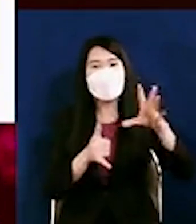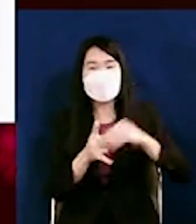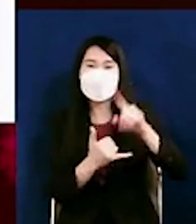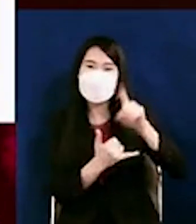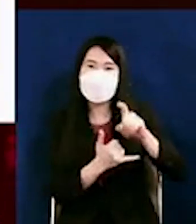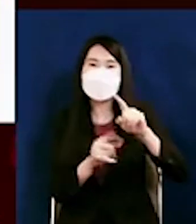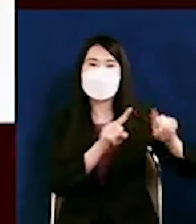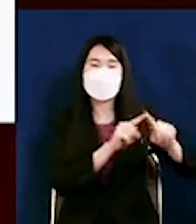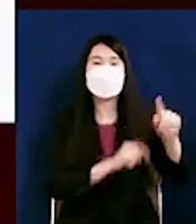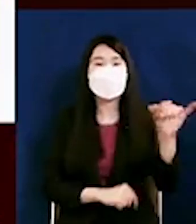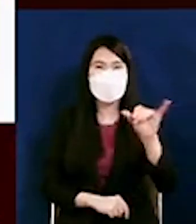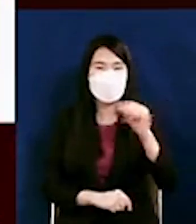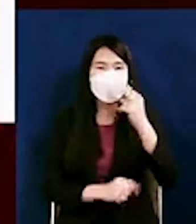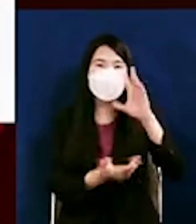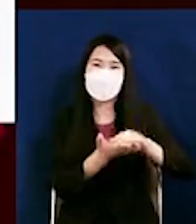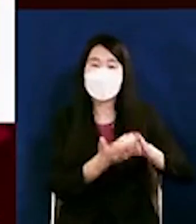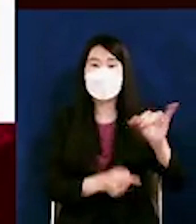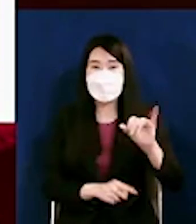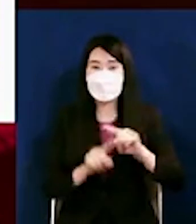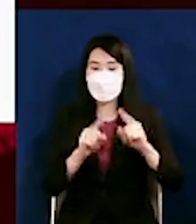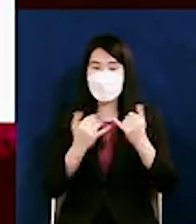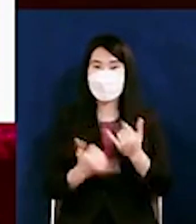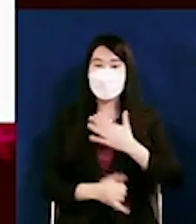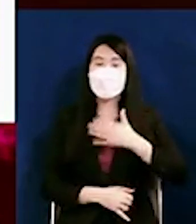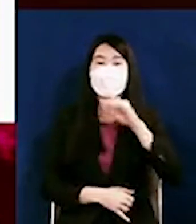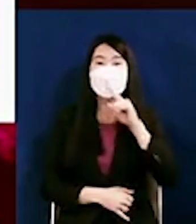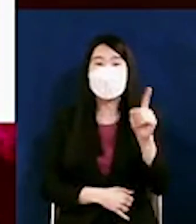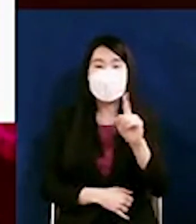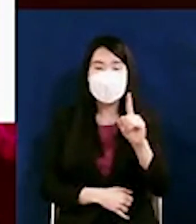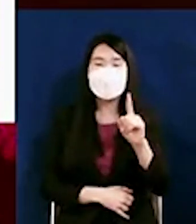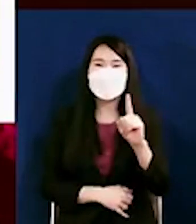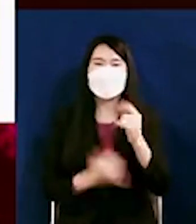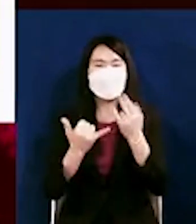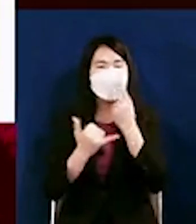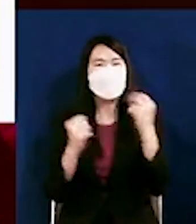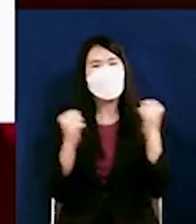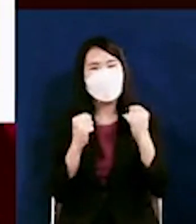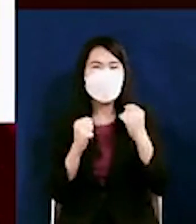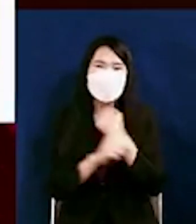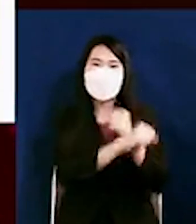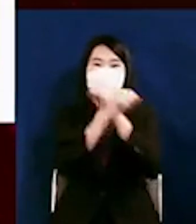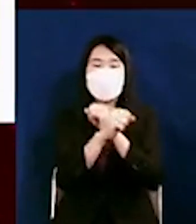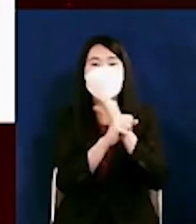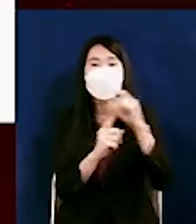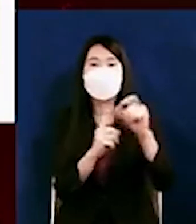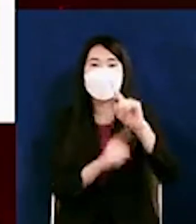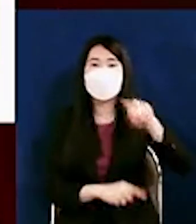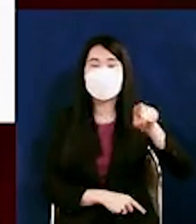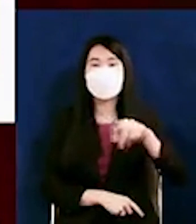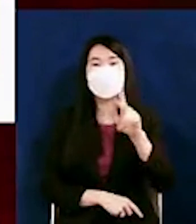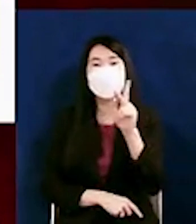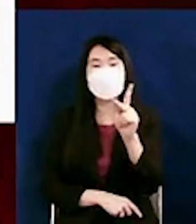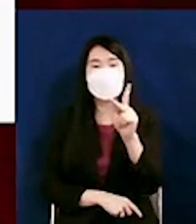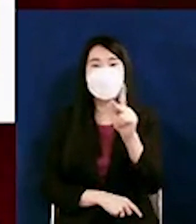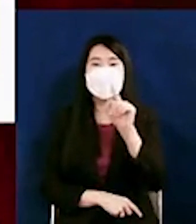ใดเพราะฉะนั้นขณะนี้เนี่ยก็คือเพียงแต่เราก็กลัวว่าไอ้ K417N เนี่ย